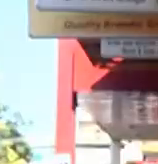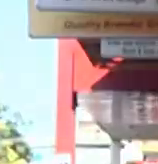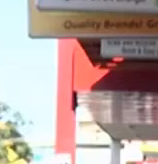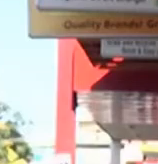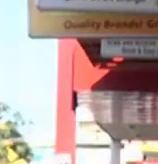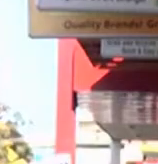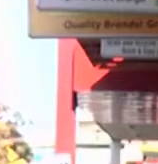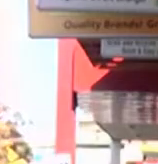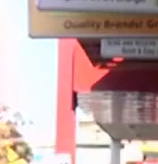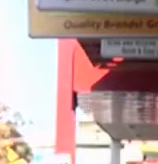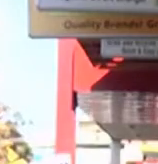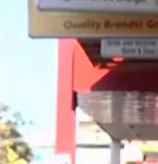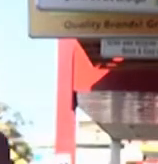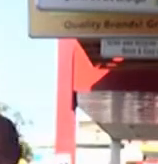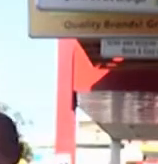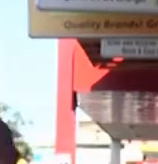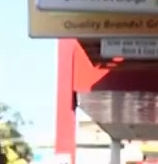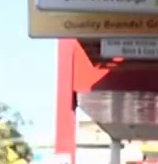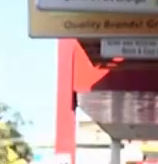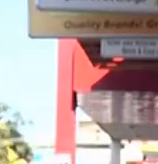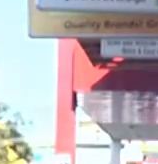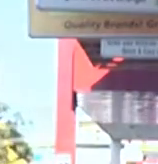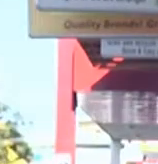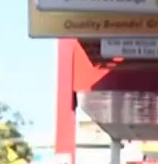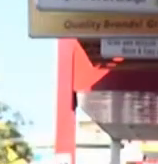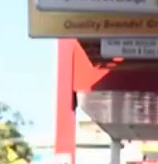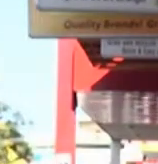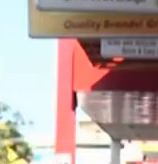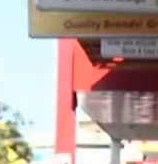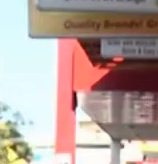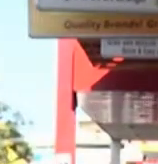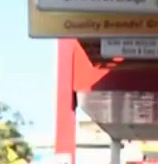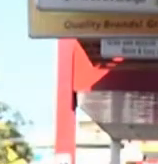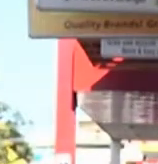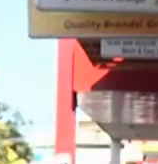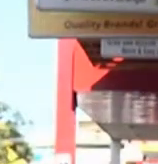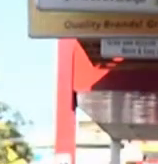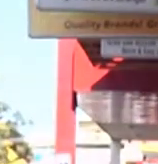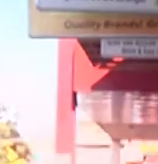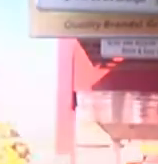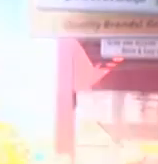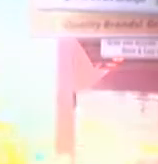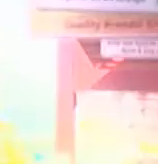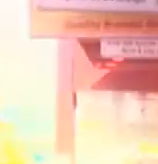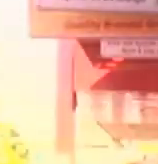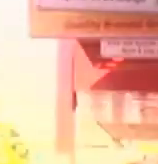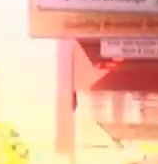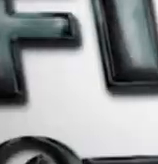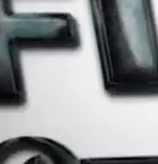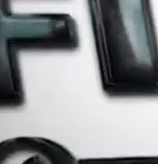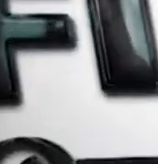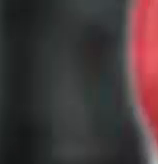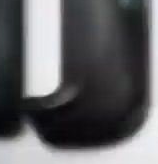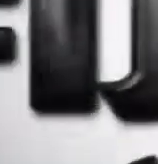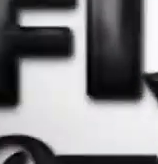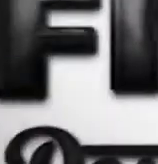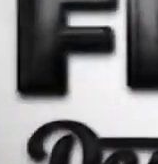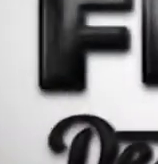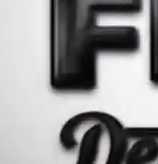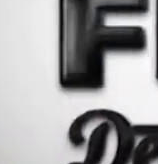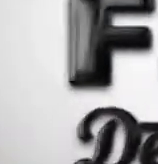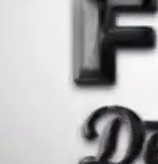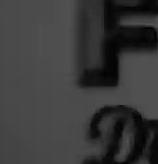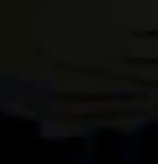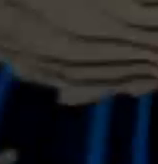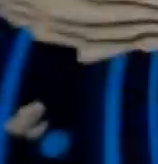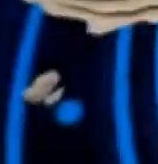मैं तो दिल्ली में रहता हूँ और रेडियो फीजी रोज सुनता हूँ. रेडियो फीजी 2